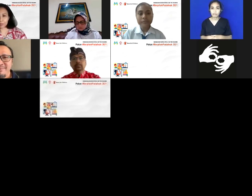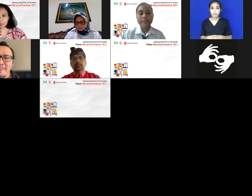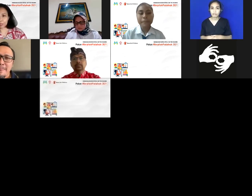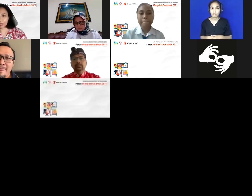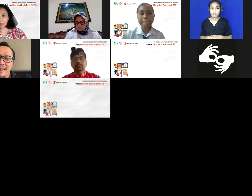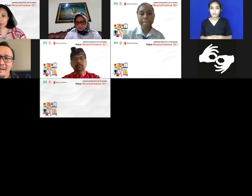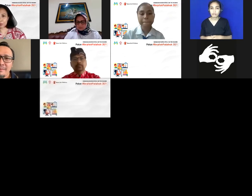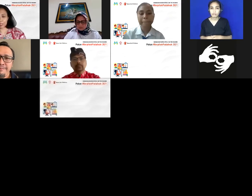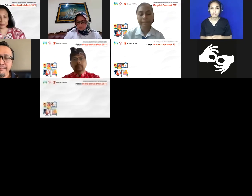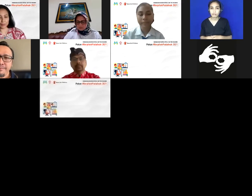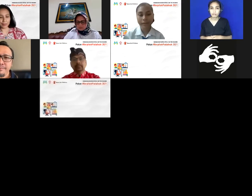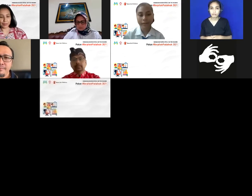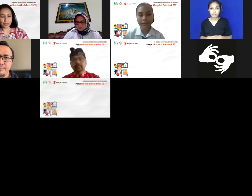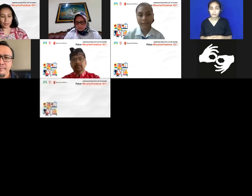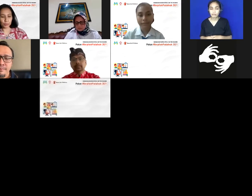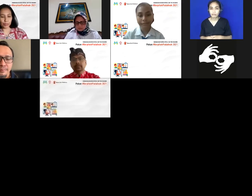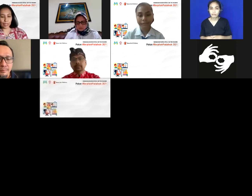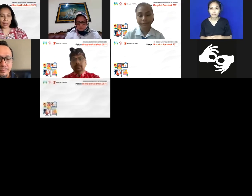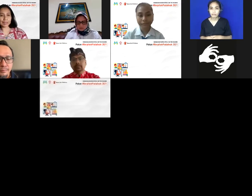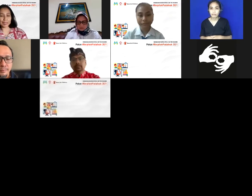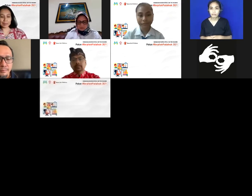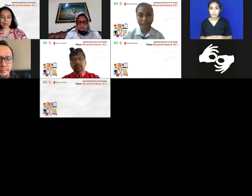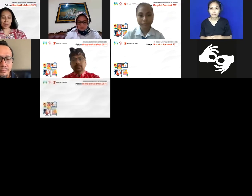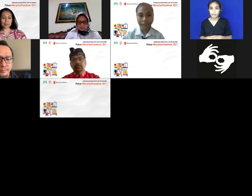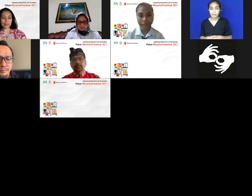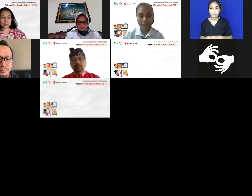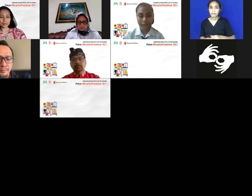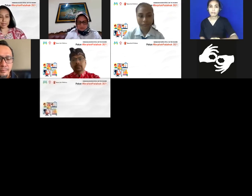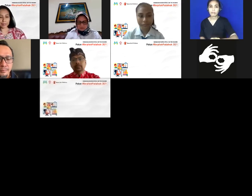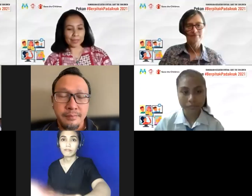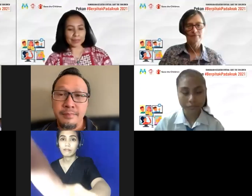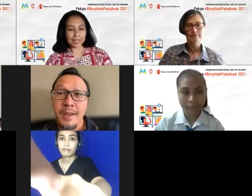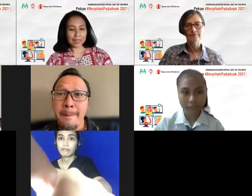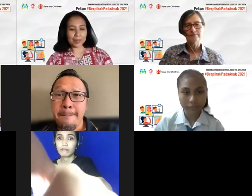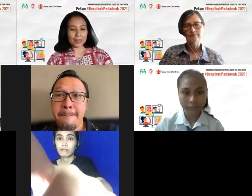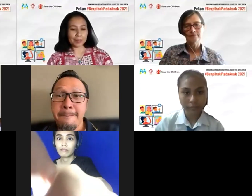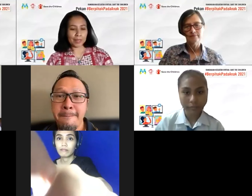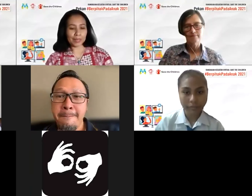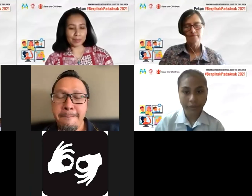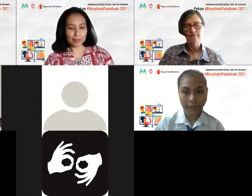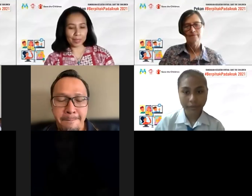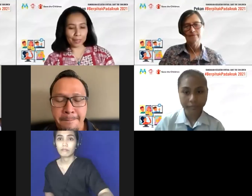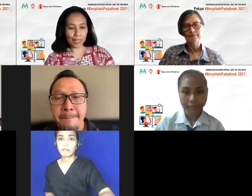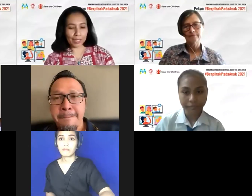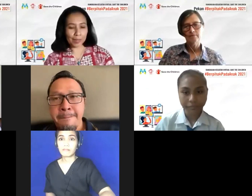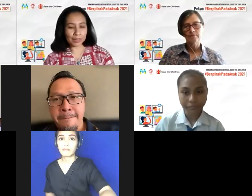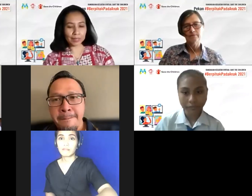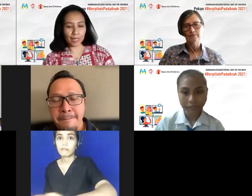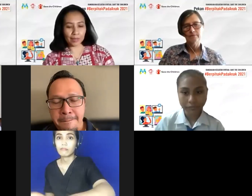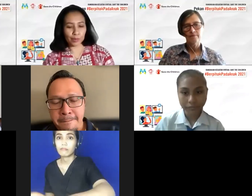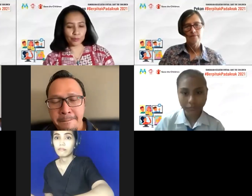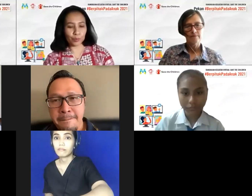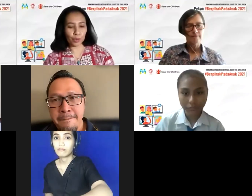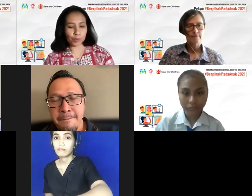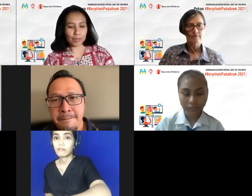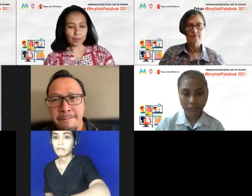Dan kita masih punya waktu ya. Oke, untuk ayah ASI nih Mas Rahman. Selama masa pandemi, di mana para ayah